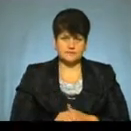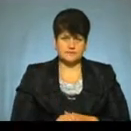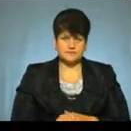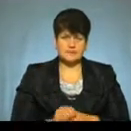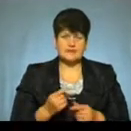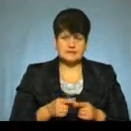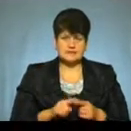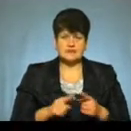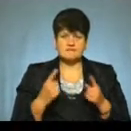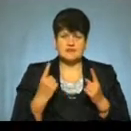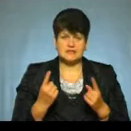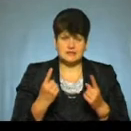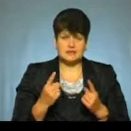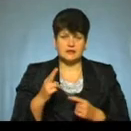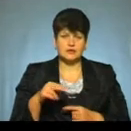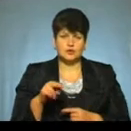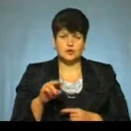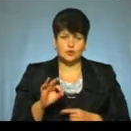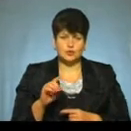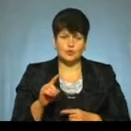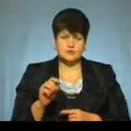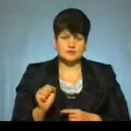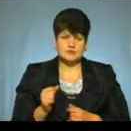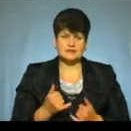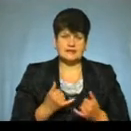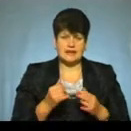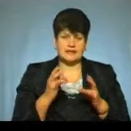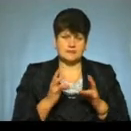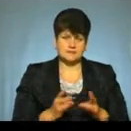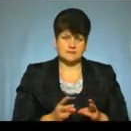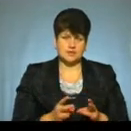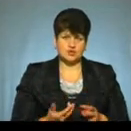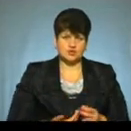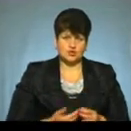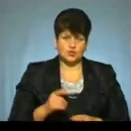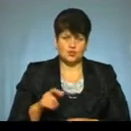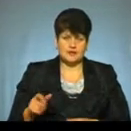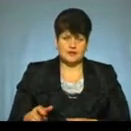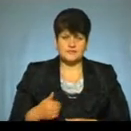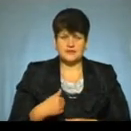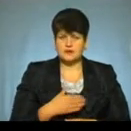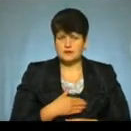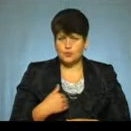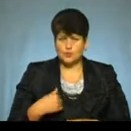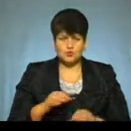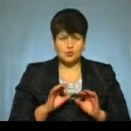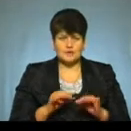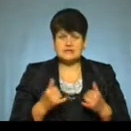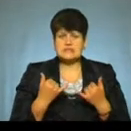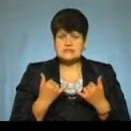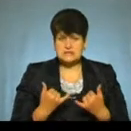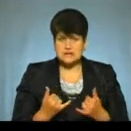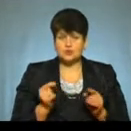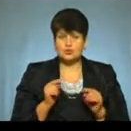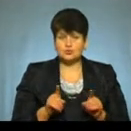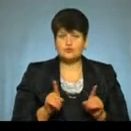0,04%. Це досить велика доза для небезпеки життю людей. Я не хочу коментувати зараз, тому